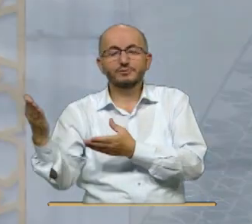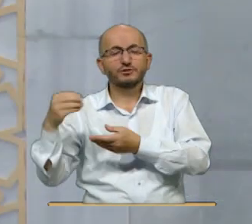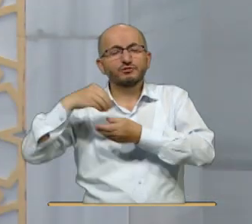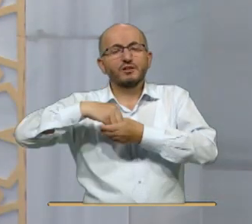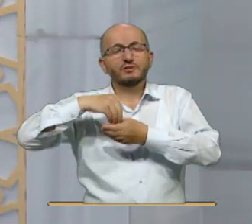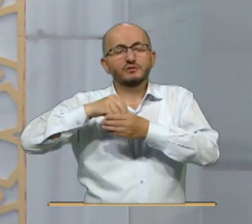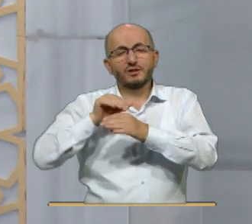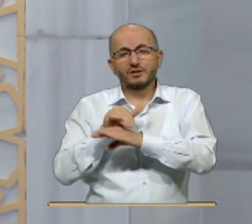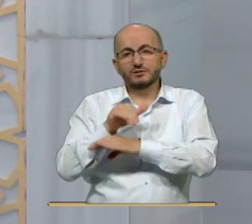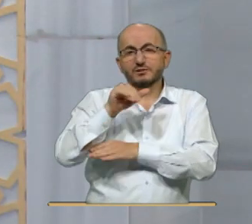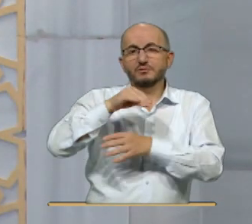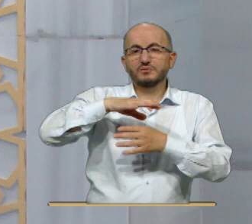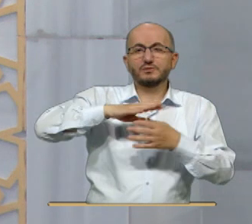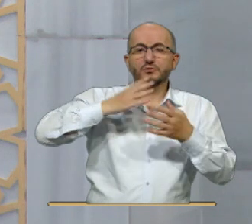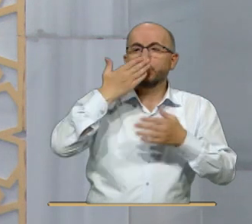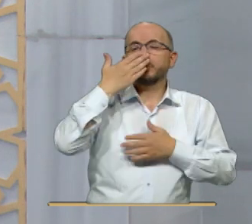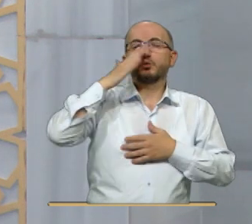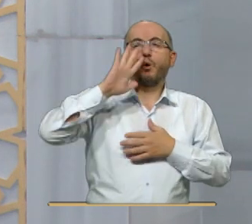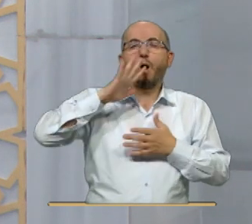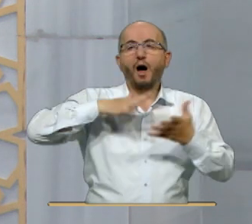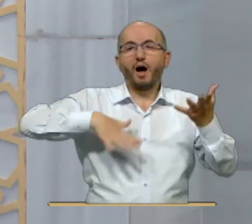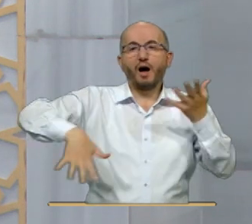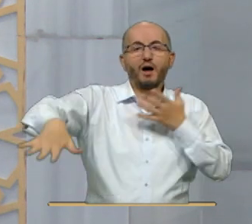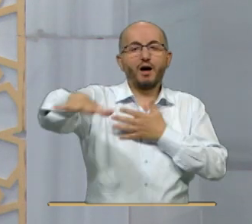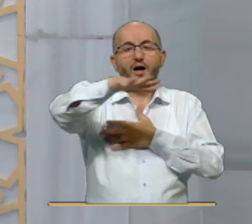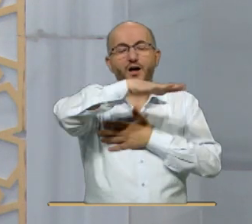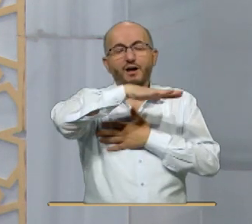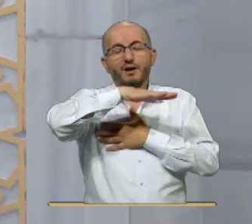İçerisinde yaşadığımız tabiat, bir sanat galerisi.